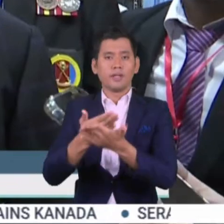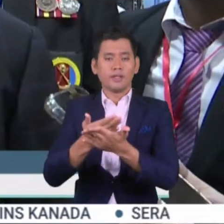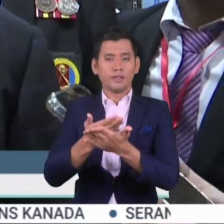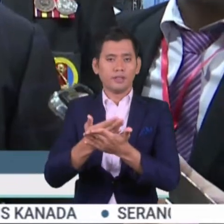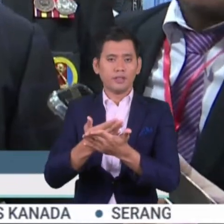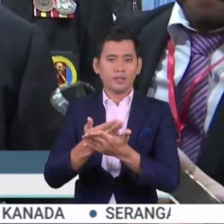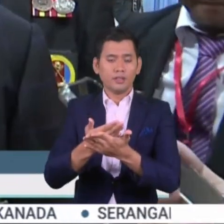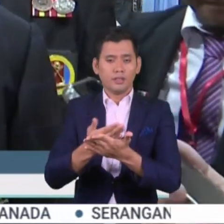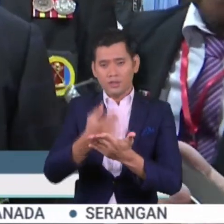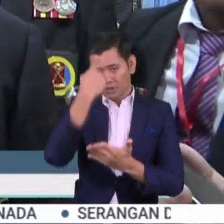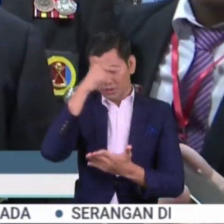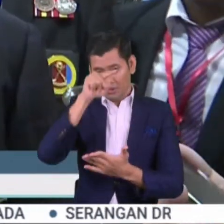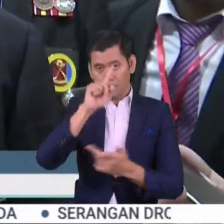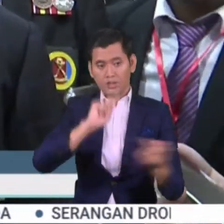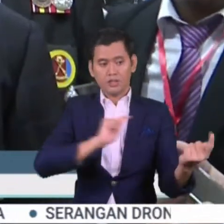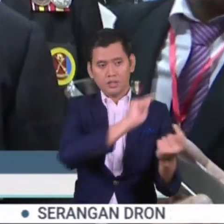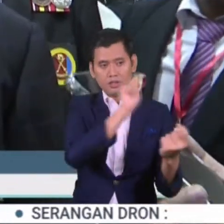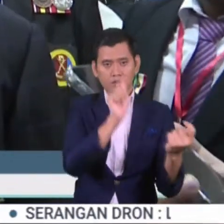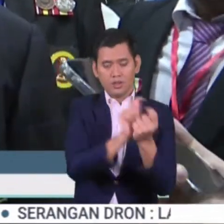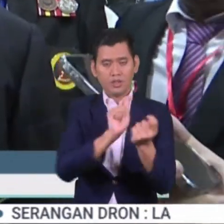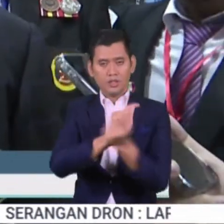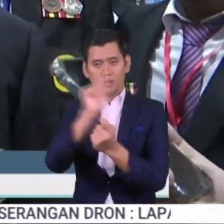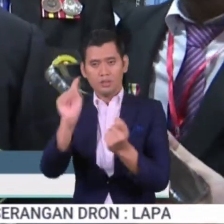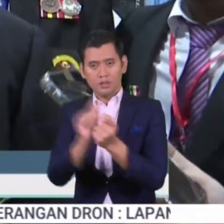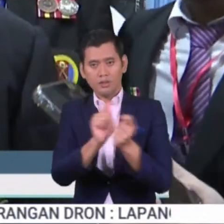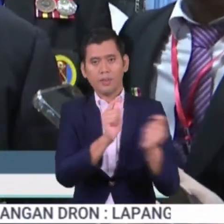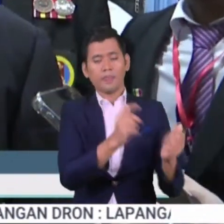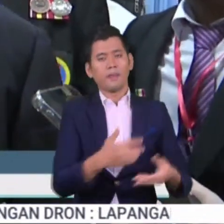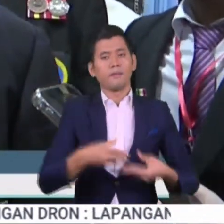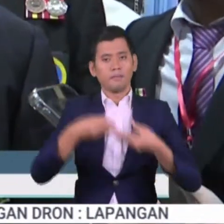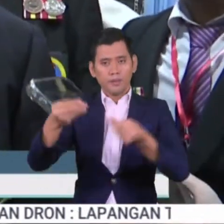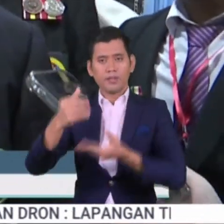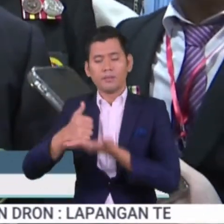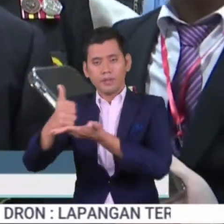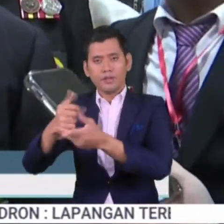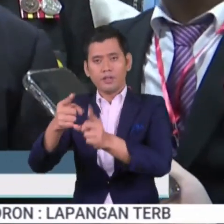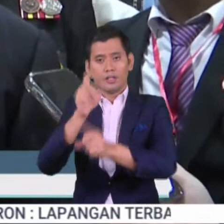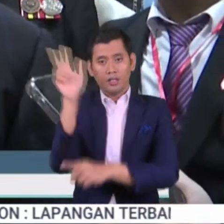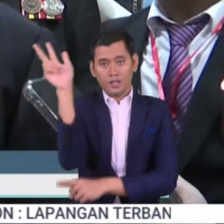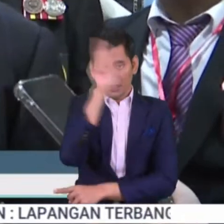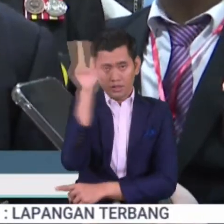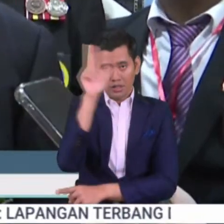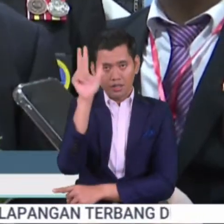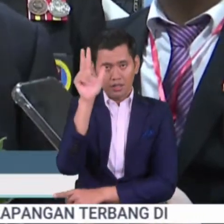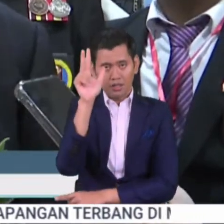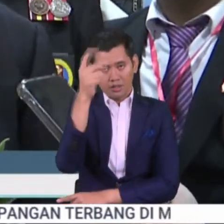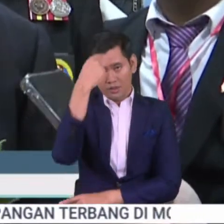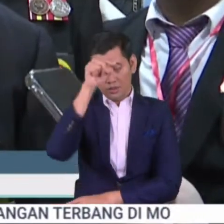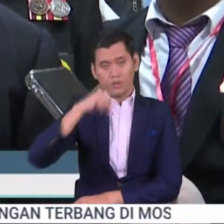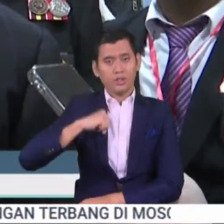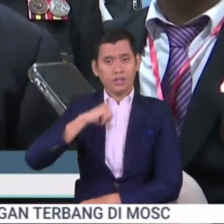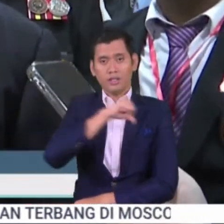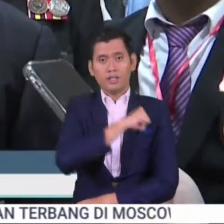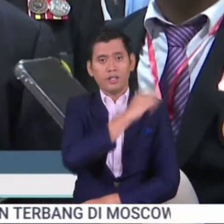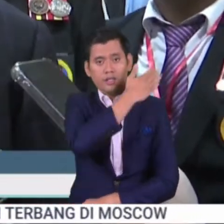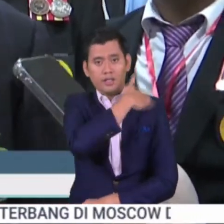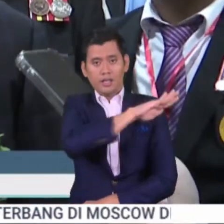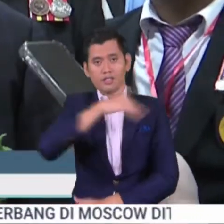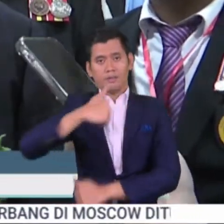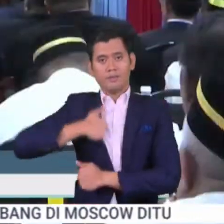dalam penyelarasan menghulur bantuan daripada kerajaan kepada para ahli-ahli